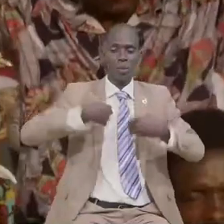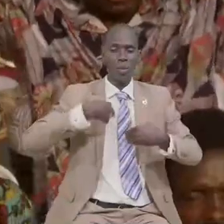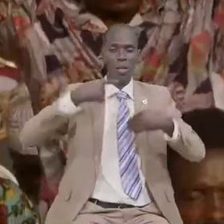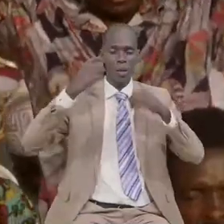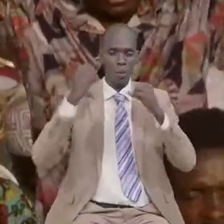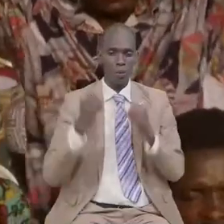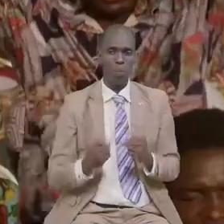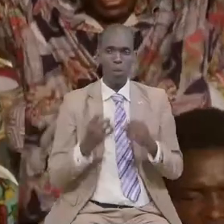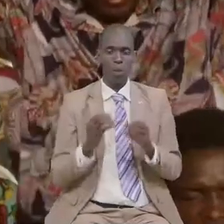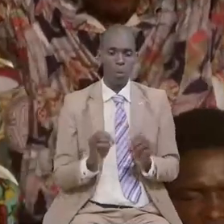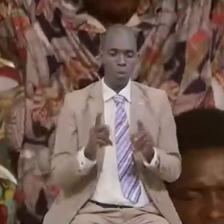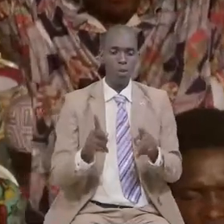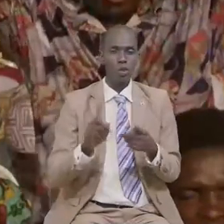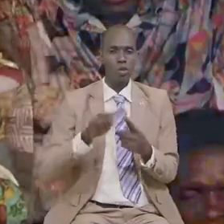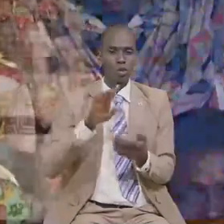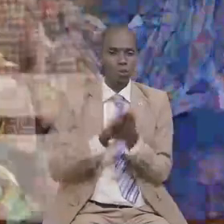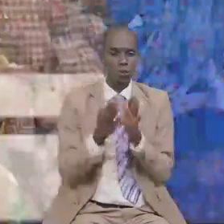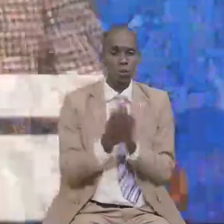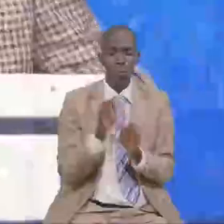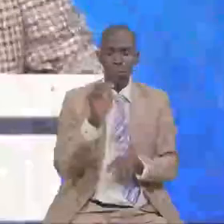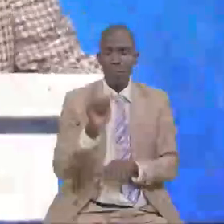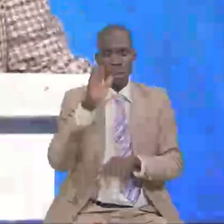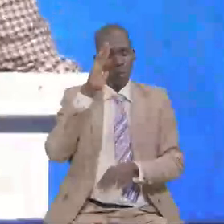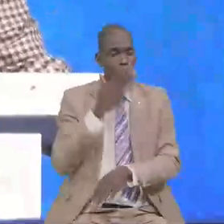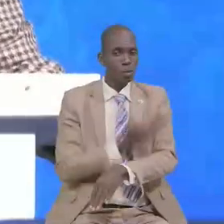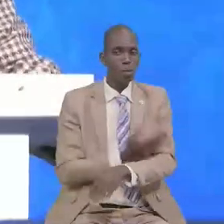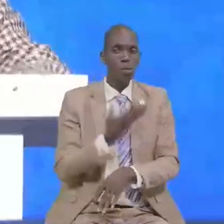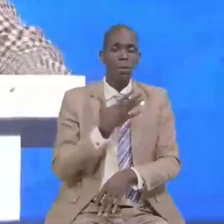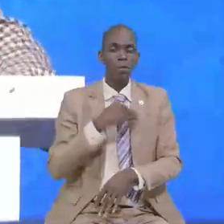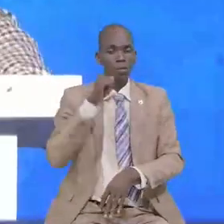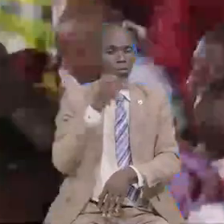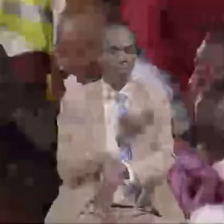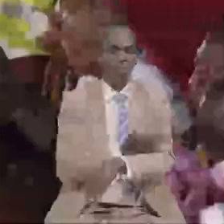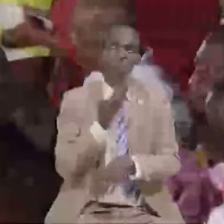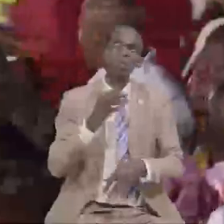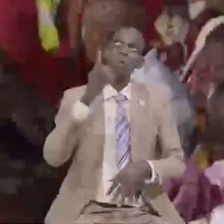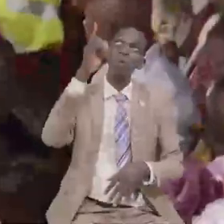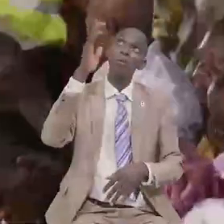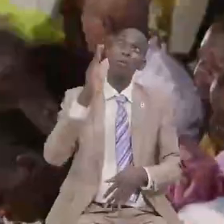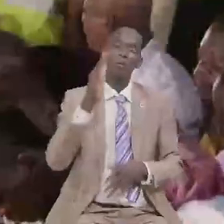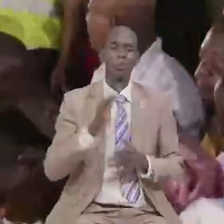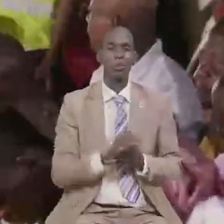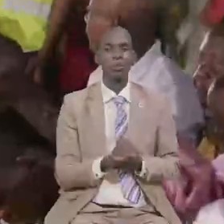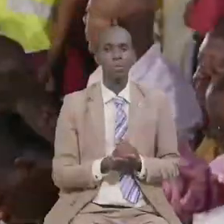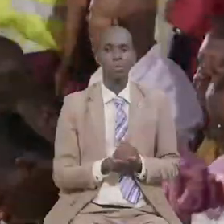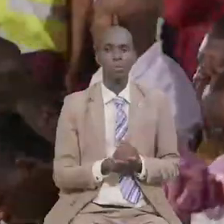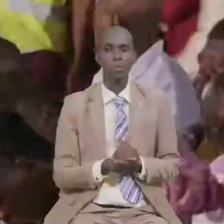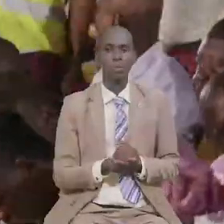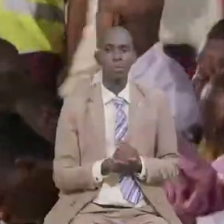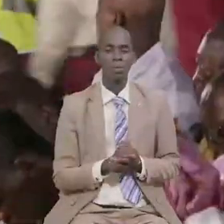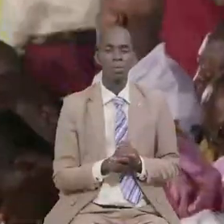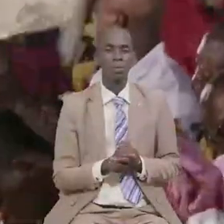le privilège de devenir fils de Dieu, fille de Dieu, enfant de Dieu.